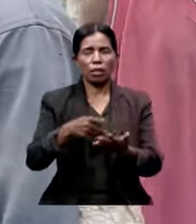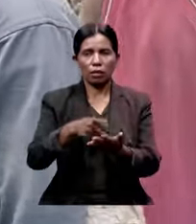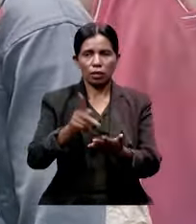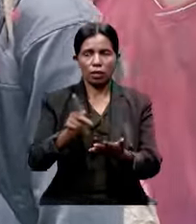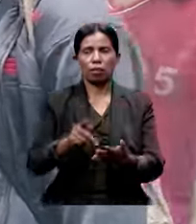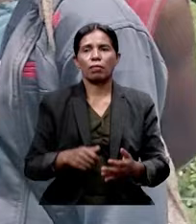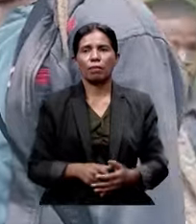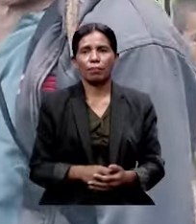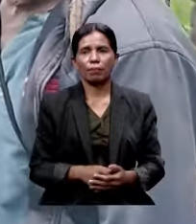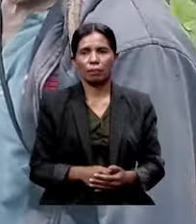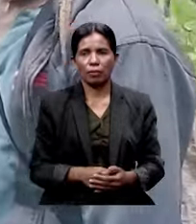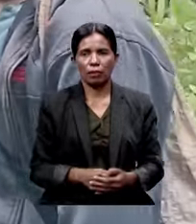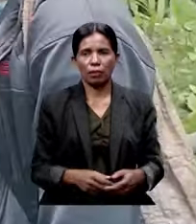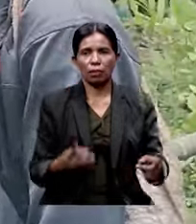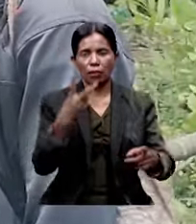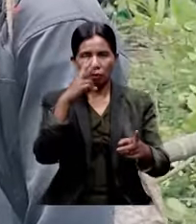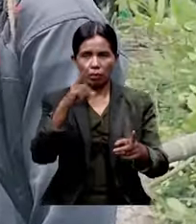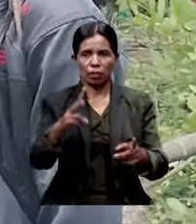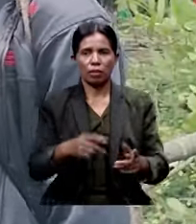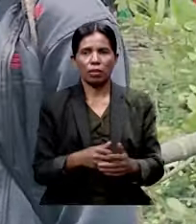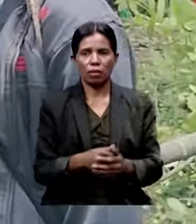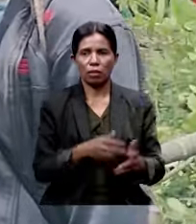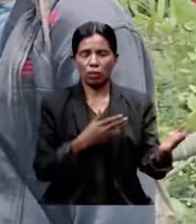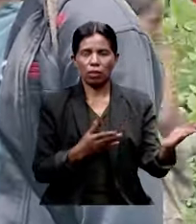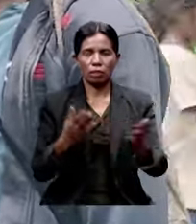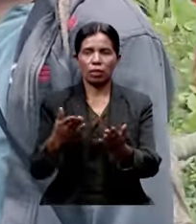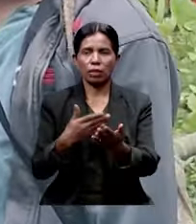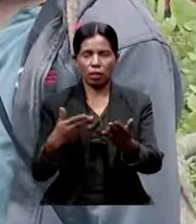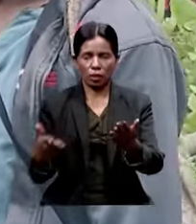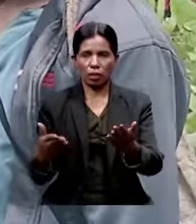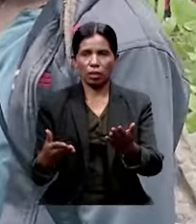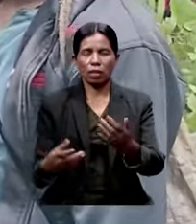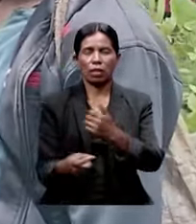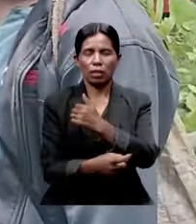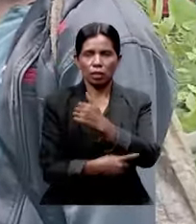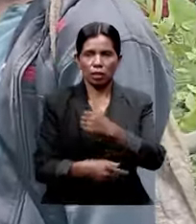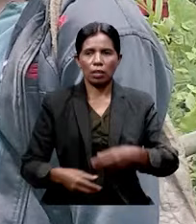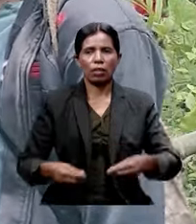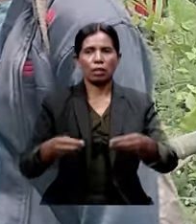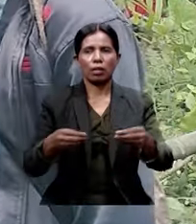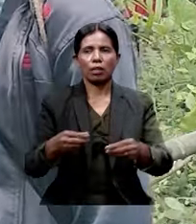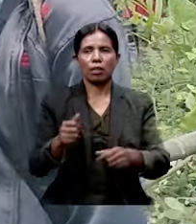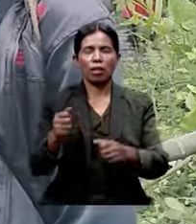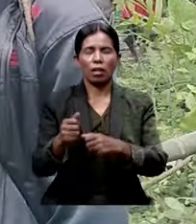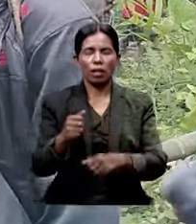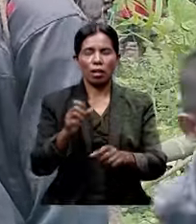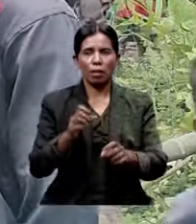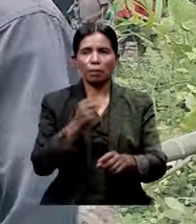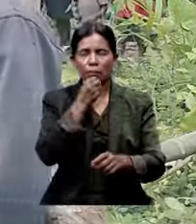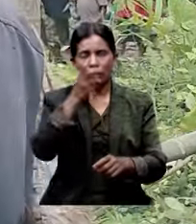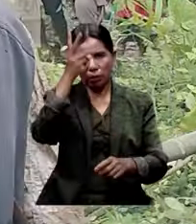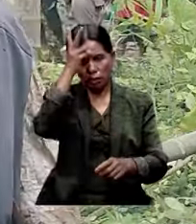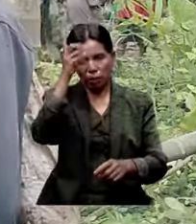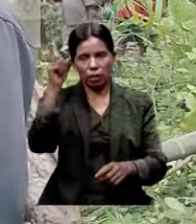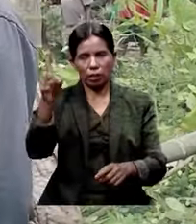dia kelar ya tak? Sampai selesai, dia mencari ini, asu dua, bibi iya, bibi dua,